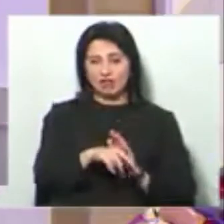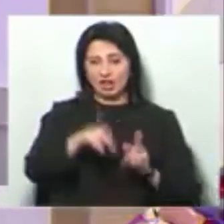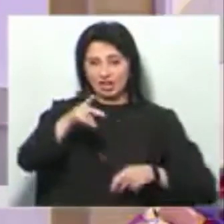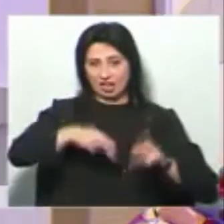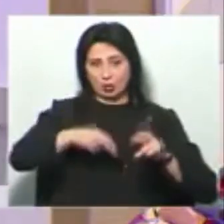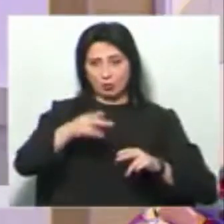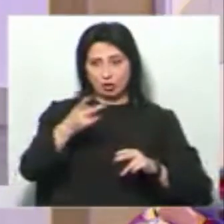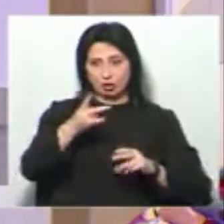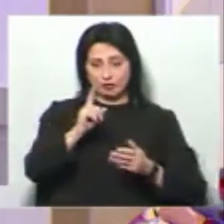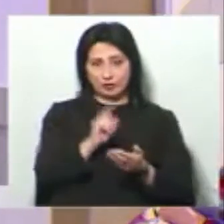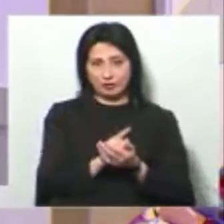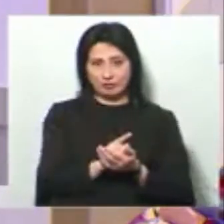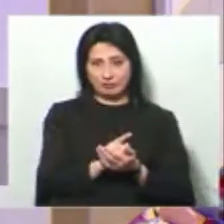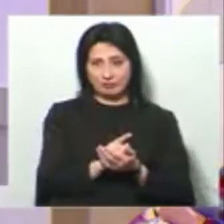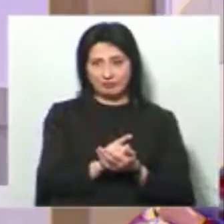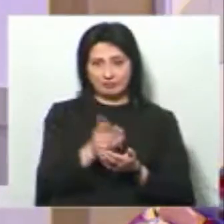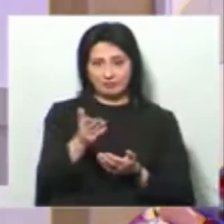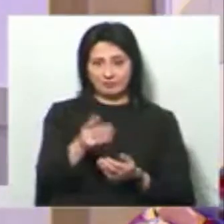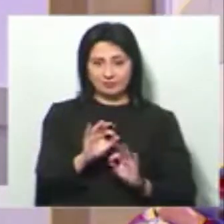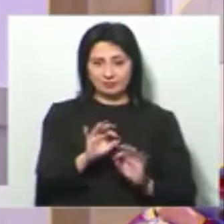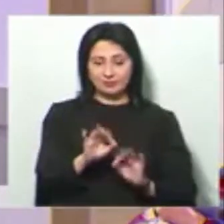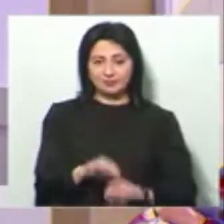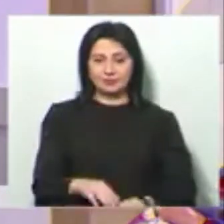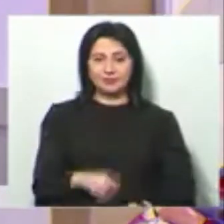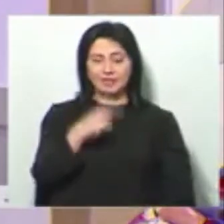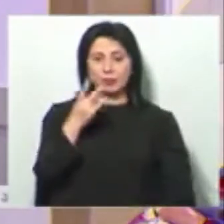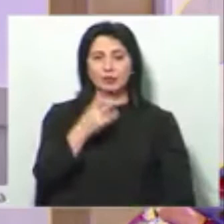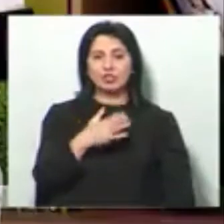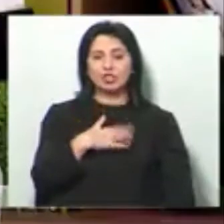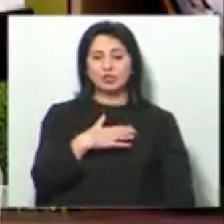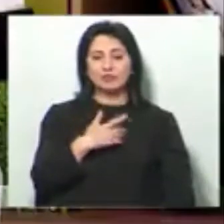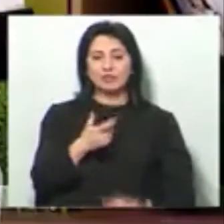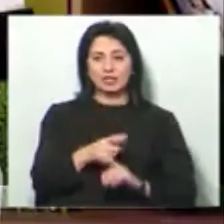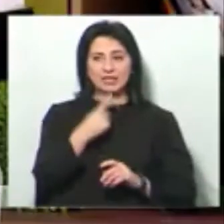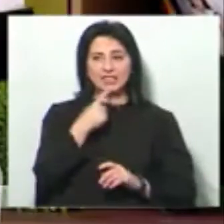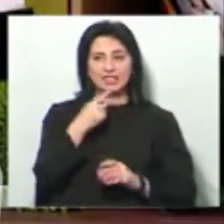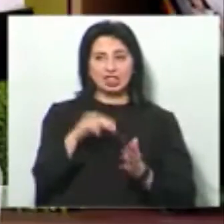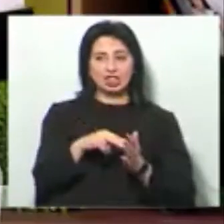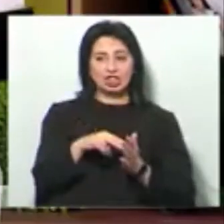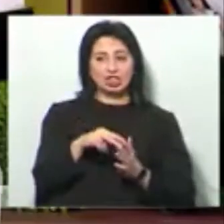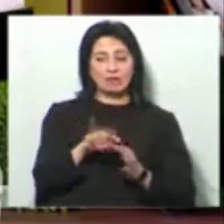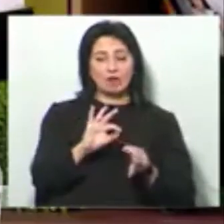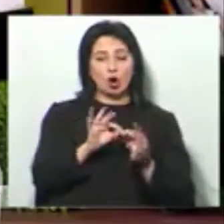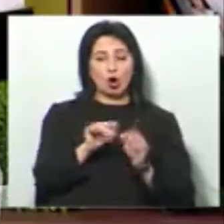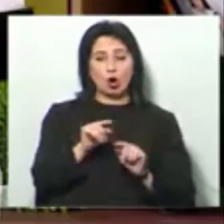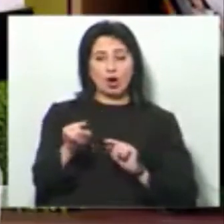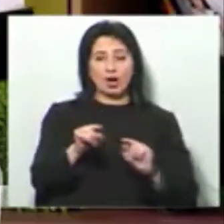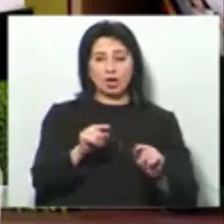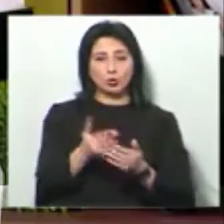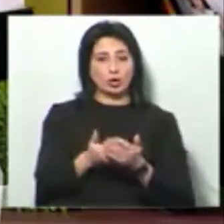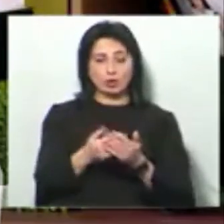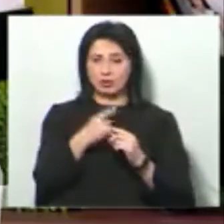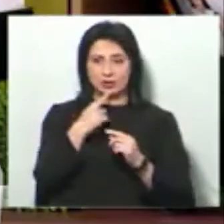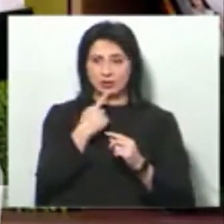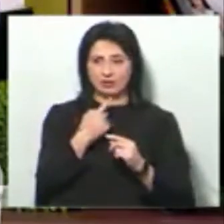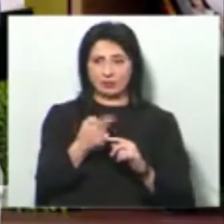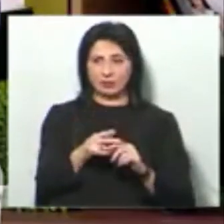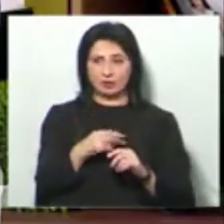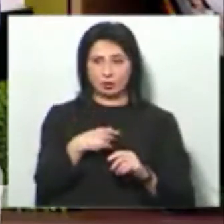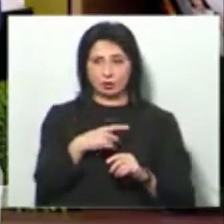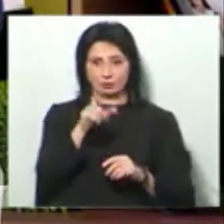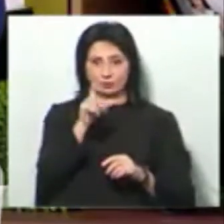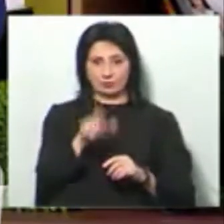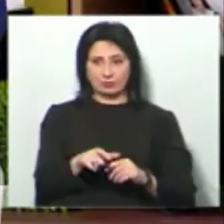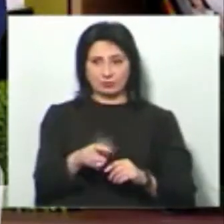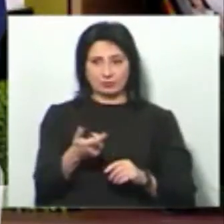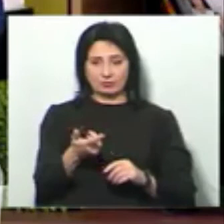ქირურგიული ჩარევის მნიშვნელობა ბატონი ზვიადი კიპას. დიახ, რა თქმა უნდა, ჩემთვის ძნელია ხა შეფასება და კონკრეტული რეკომენდაციის მიცემა მითმეტეს